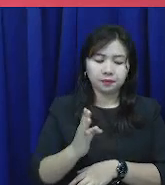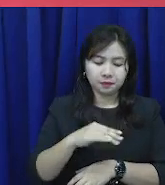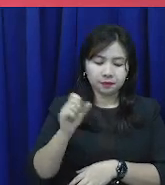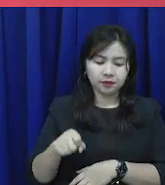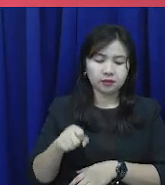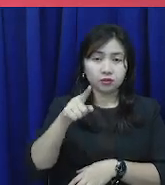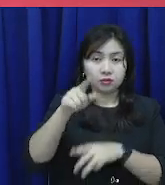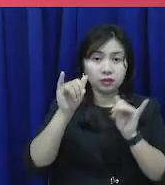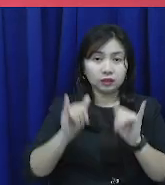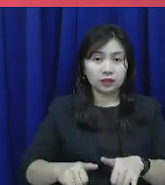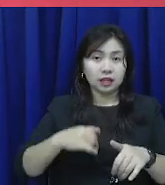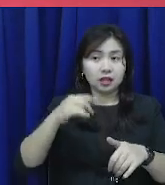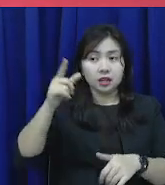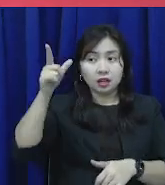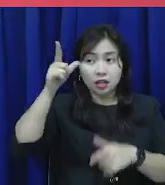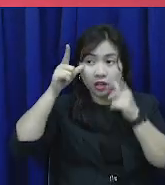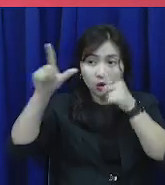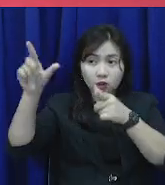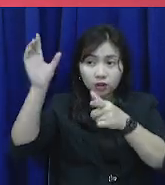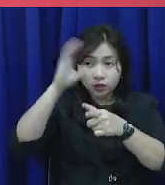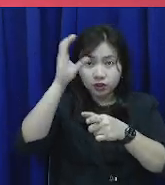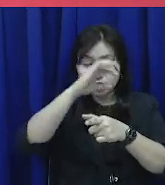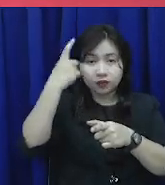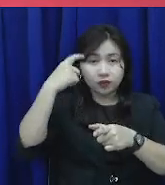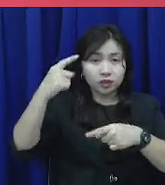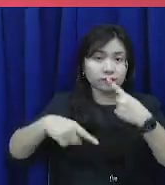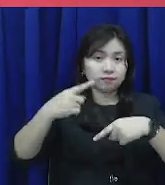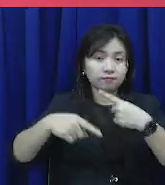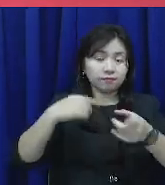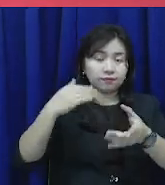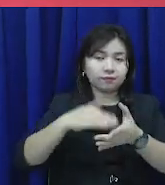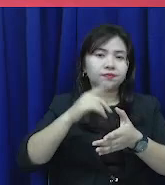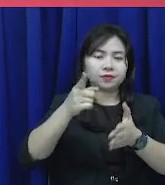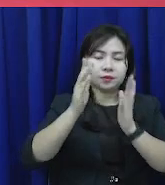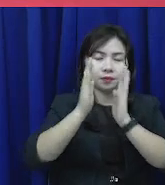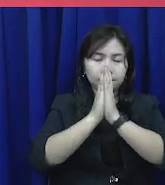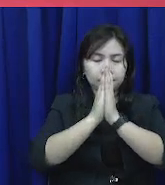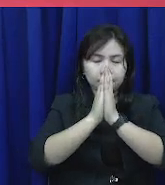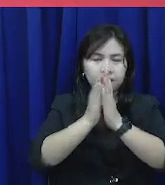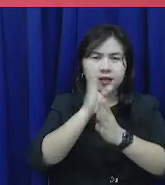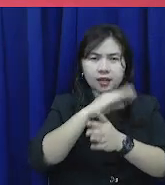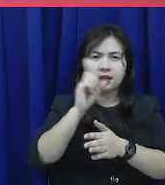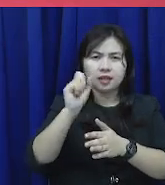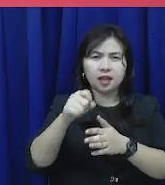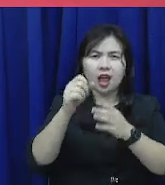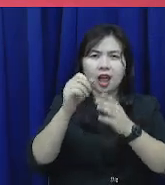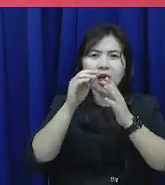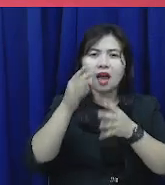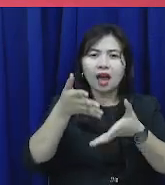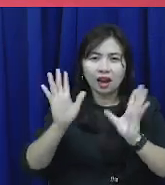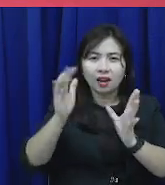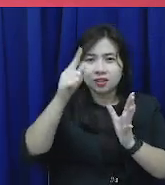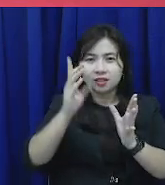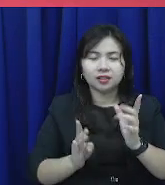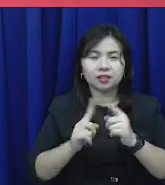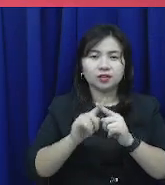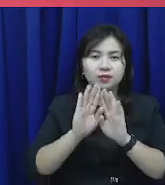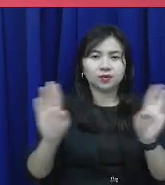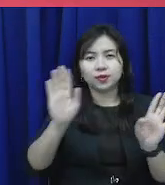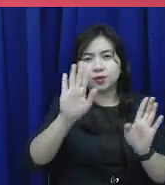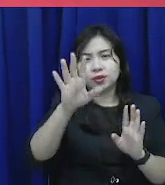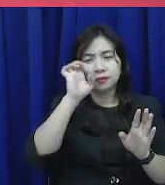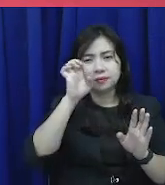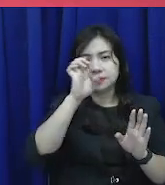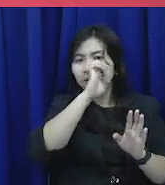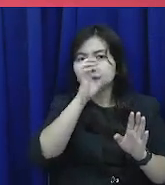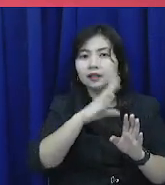sign kapatid may problema ka lumuhod ka na manalangin ka na pabuksan mo na sa Diyos yung mga mata mo at lalong-lalo na